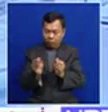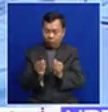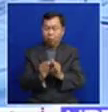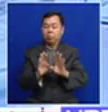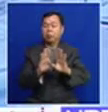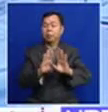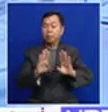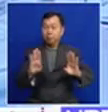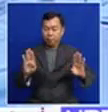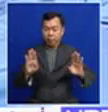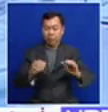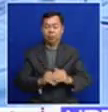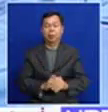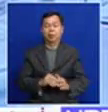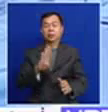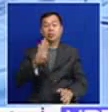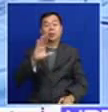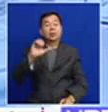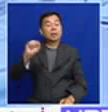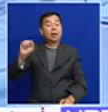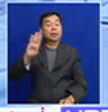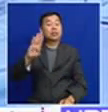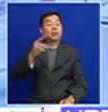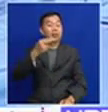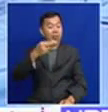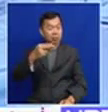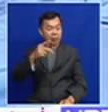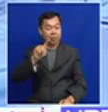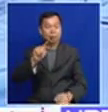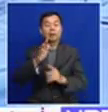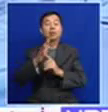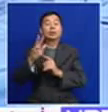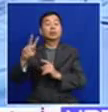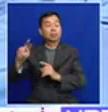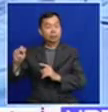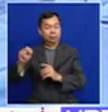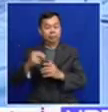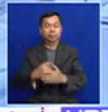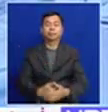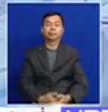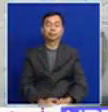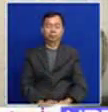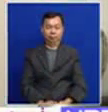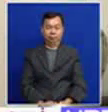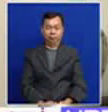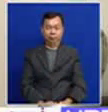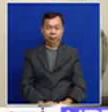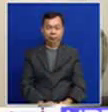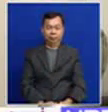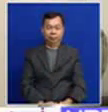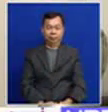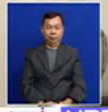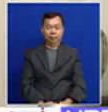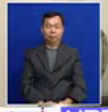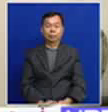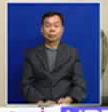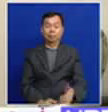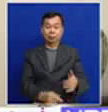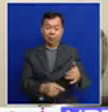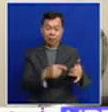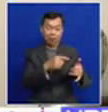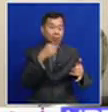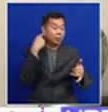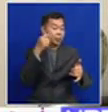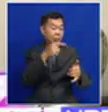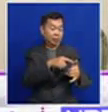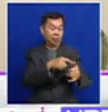ประมูลกว่า 440,000 ตันมูลค่ากว่า 4,500 ล้านบาทค่ะนางดวงพรรอดพยาอธิบดีกรมการค้าต่าง